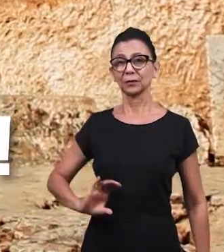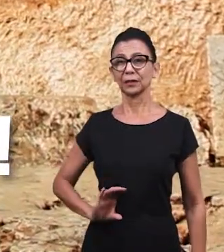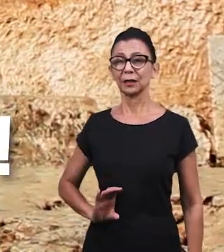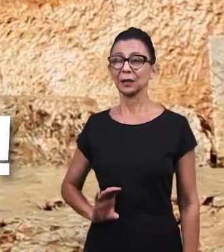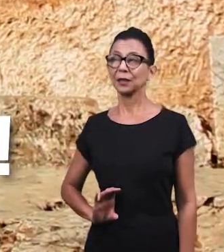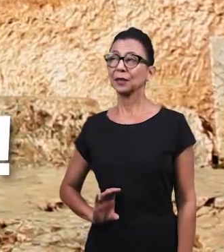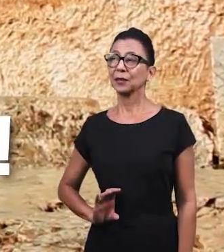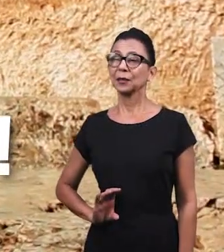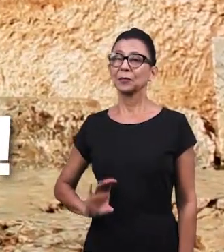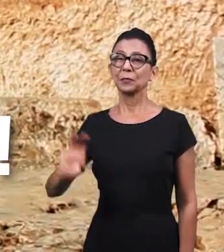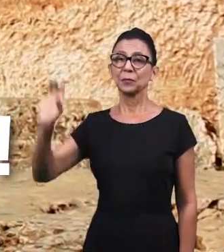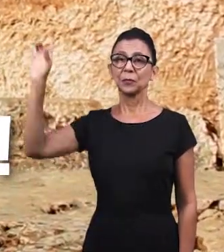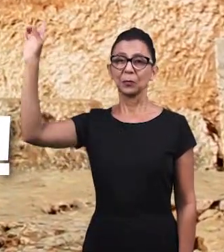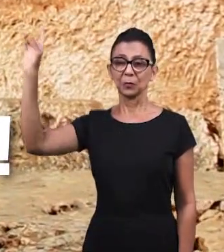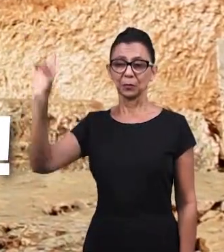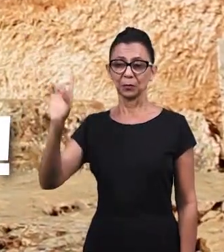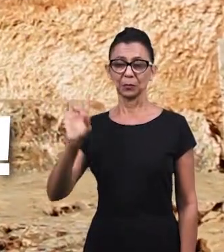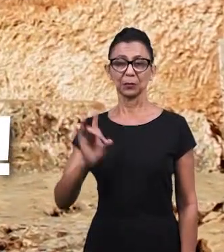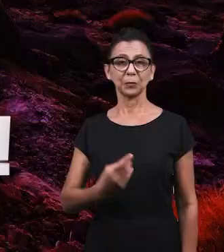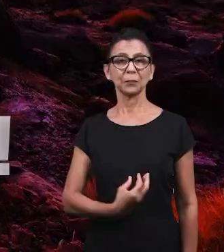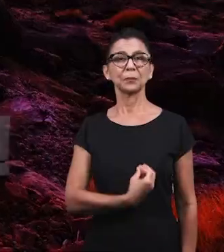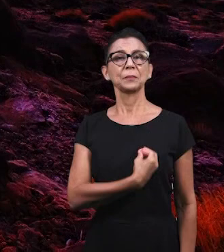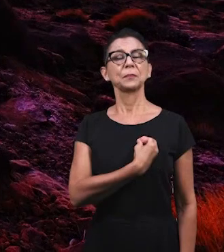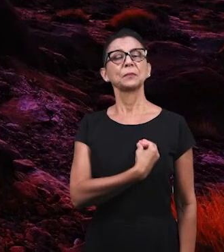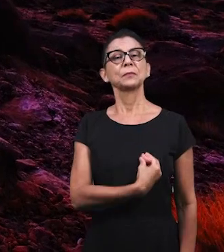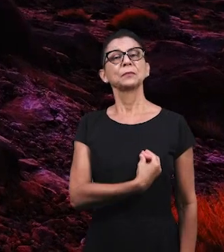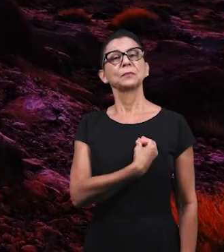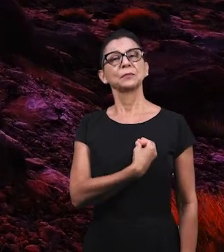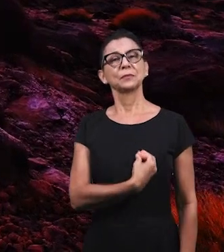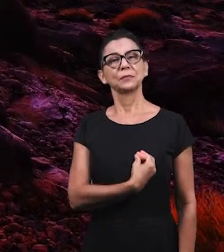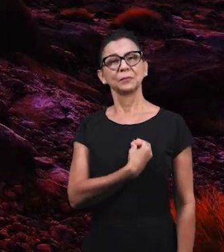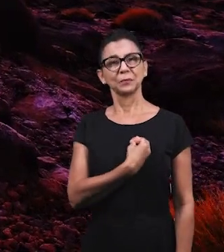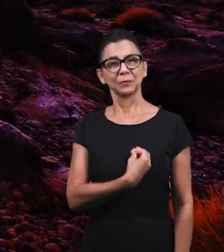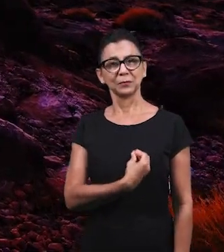Христос находится в храме, в церкви.